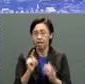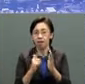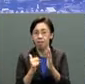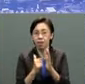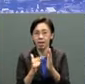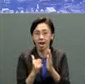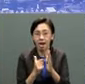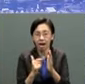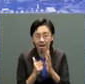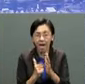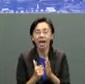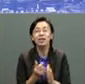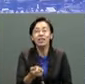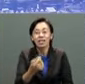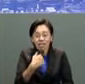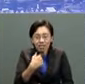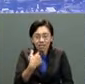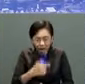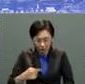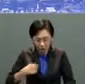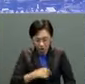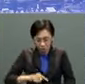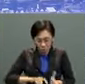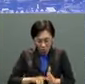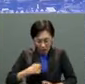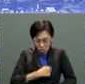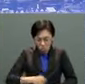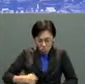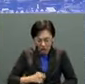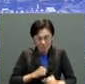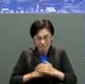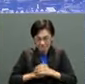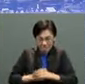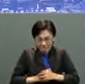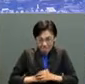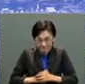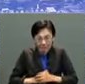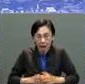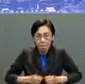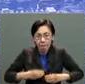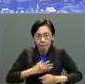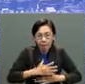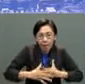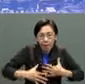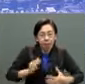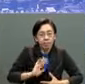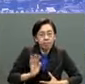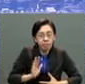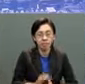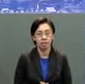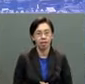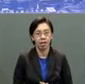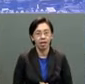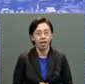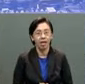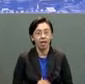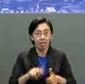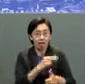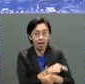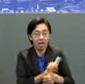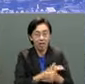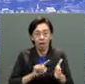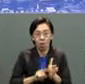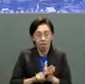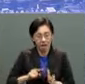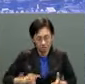างที่เราบอกว่าเป็นยาต้านไวรัสไม่ได้รักษาไวรัสแค่มันทำให้โรคไม่กำเริบมากมายอันนั้นไม่ใช่เป็นการรักษาให้หายทั้งห